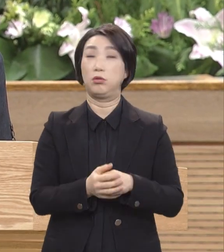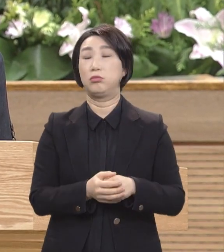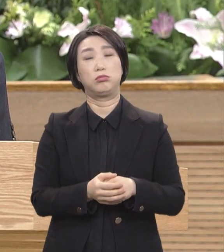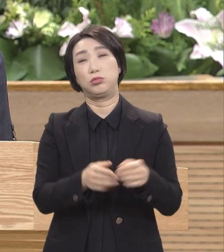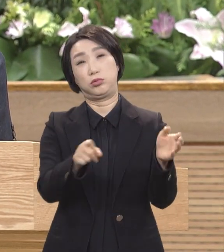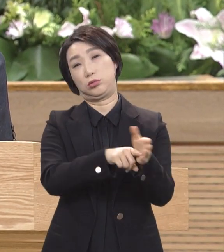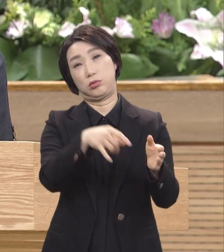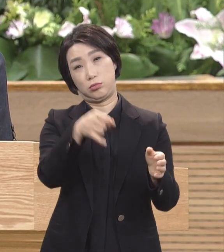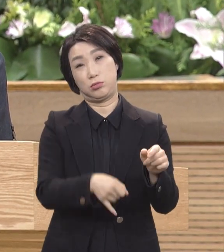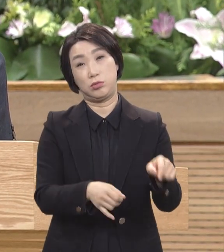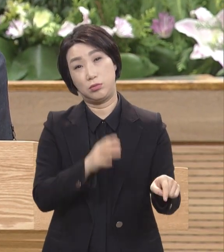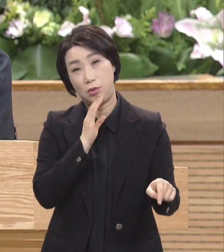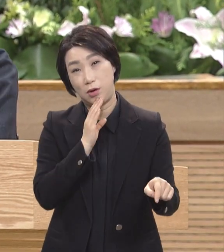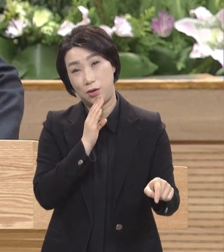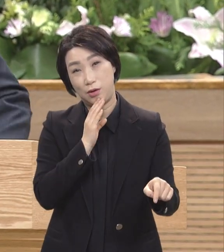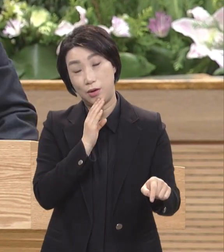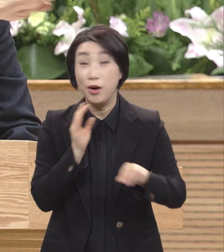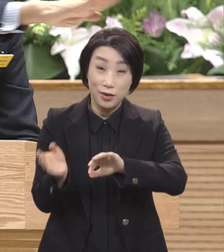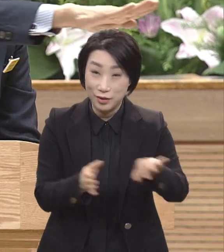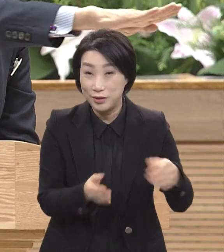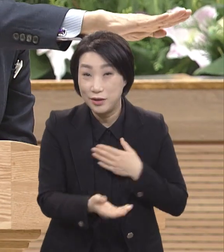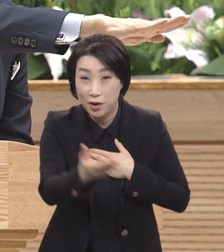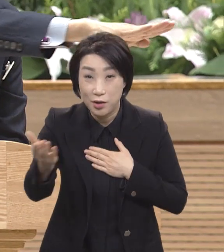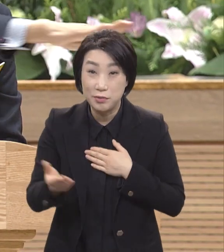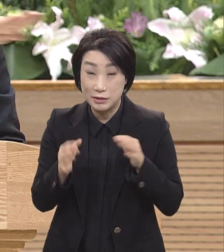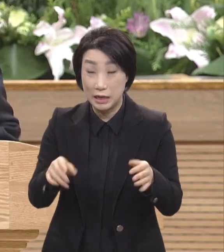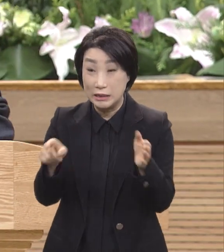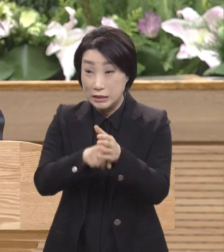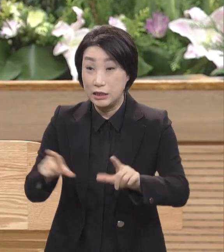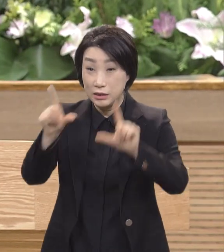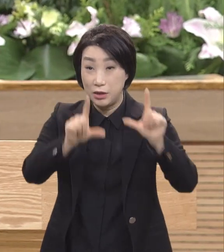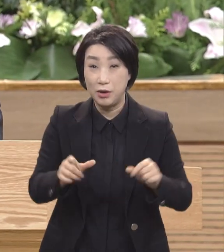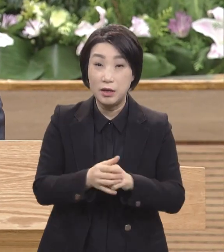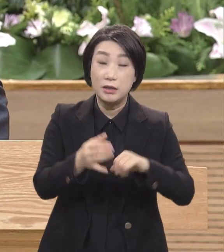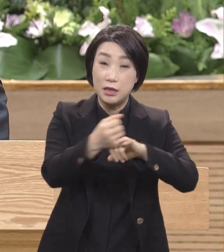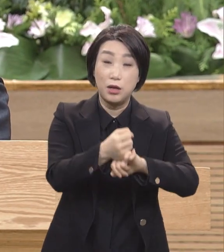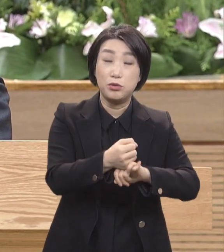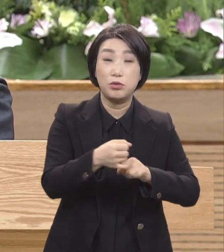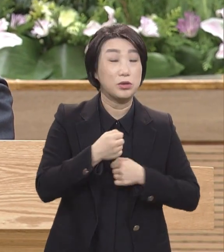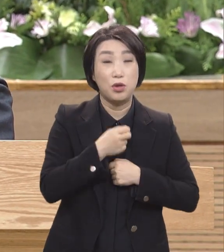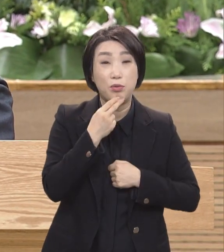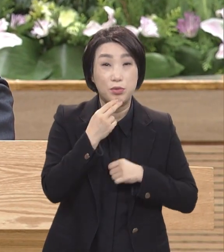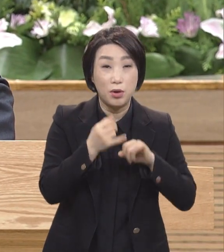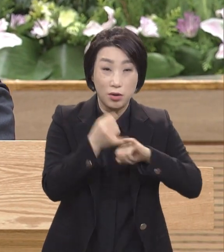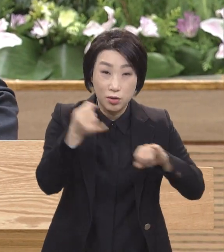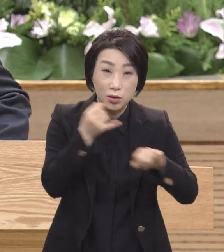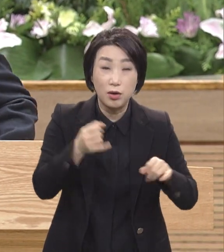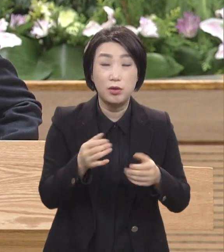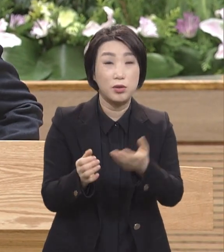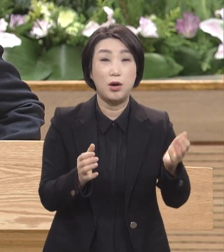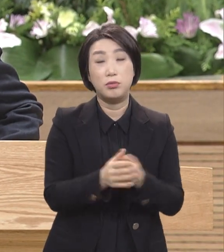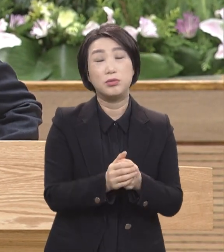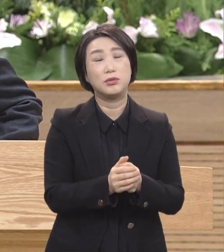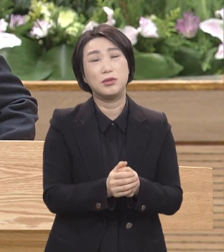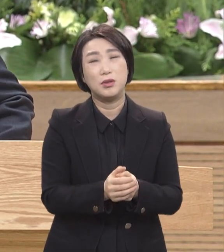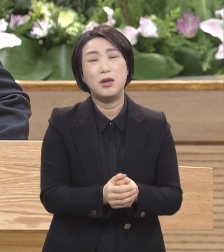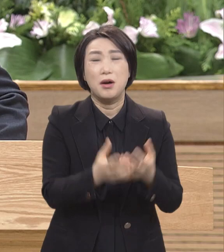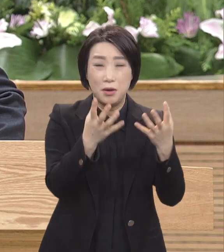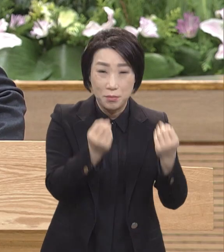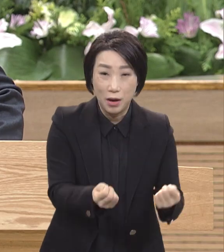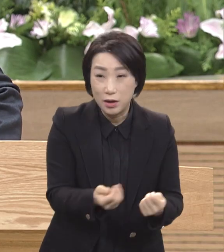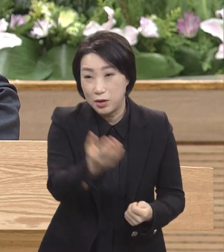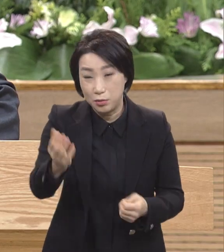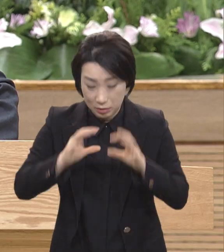거예요. 여기 신앙생활 약속 안 지켜서 부도 난 사람 많이 있을 텐데 빨리